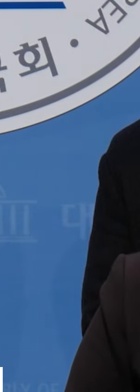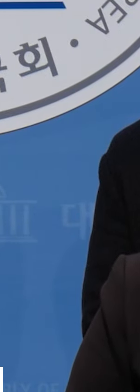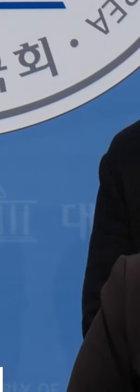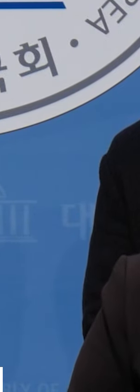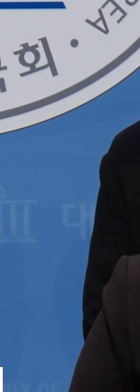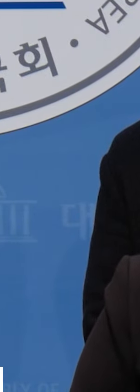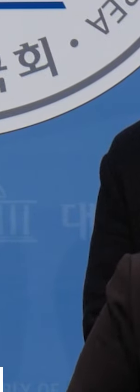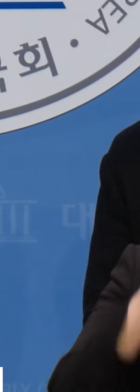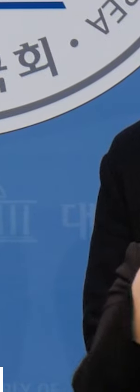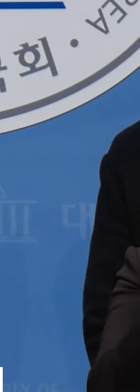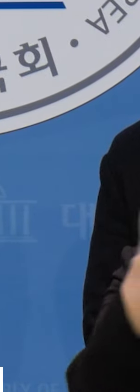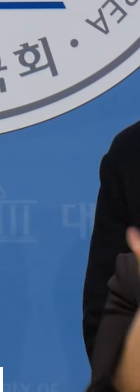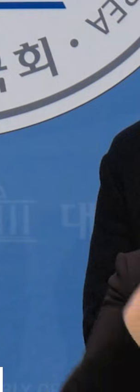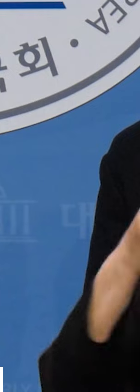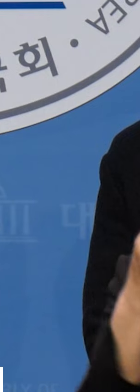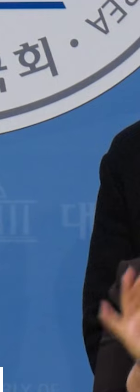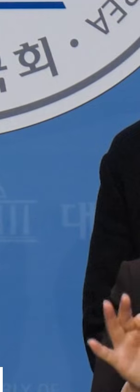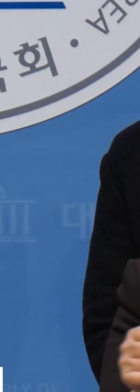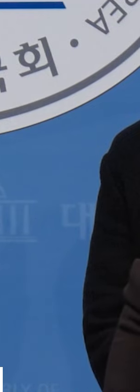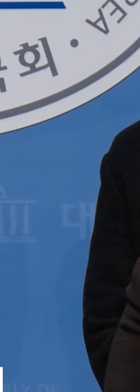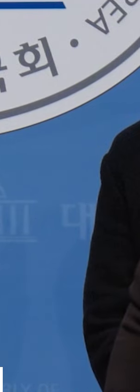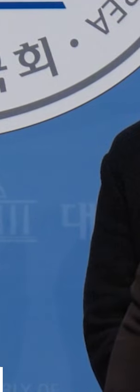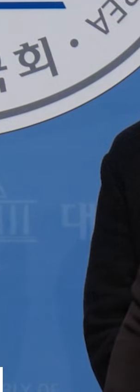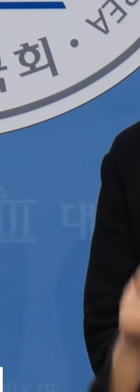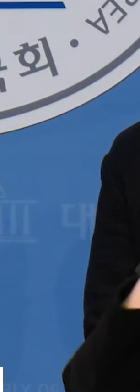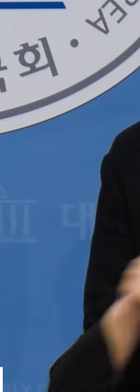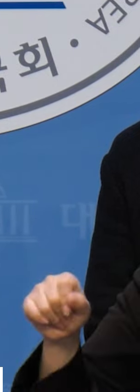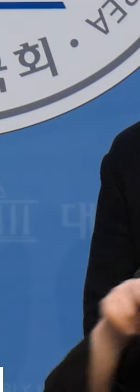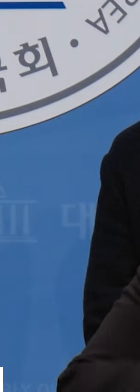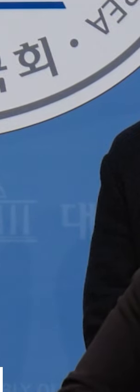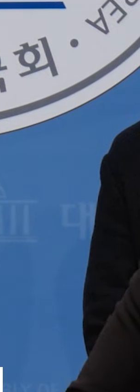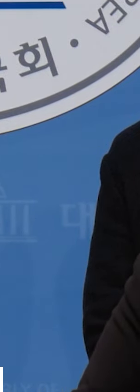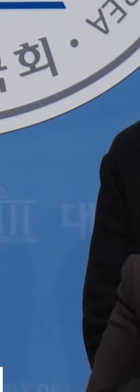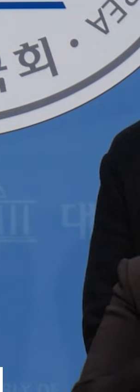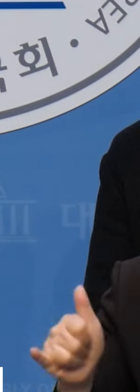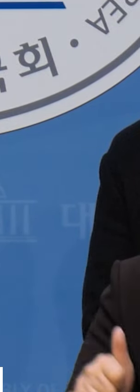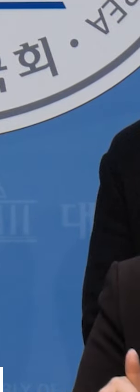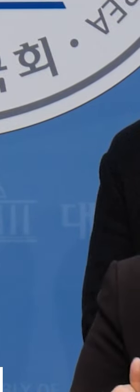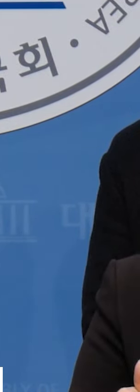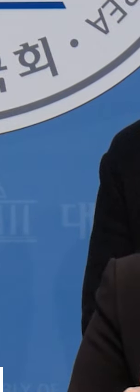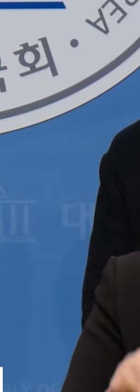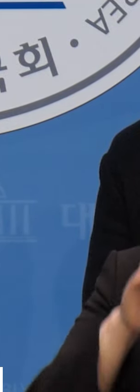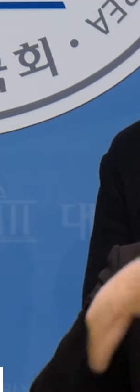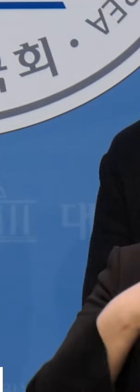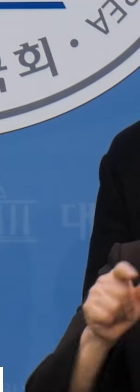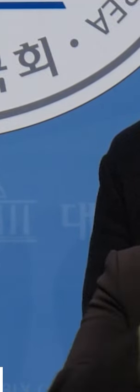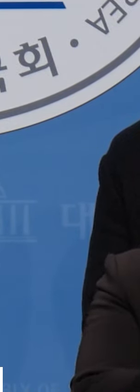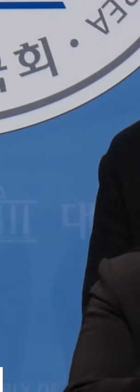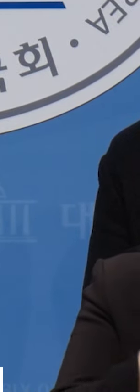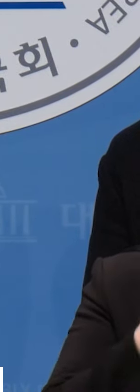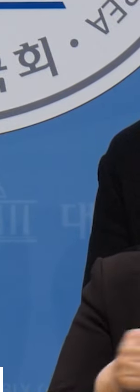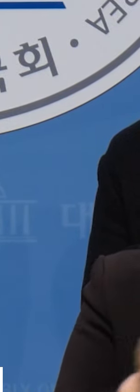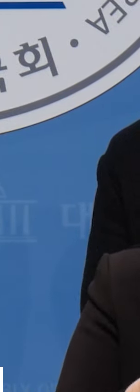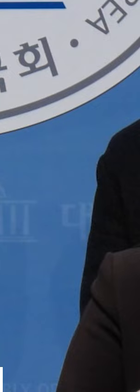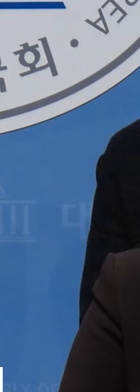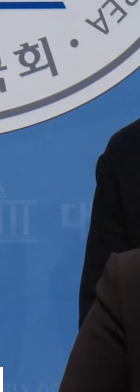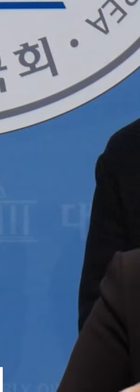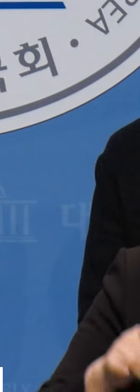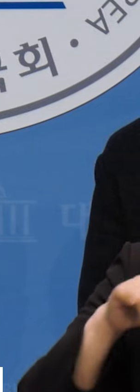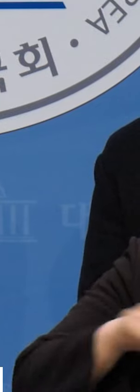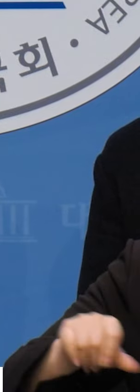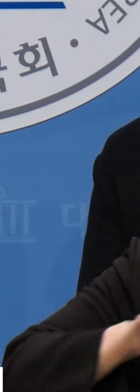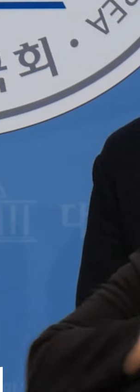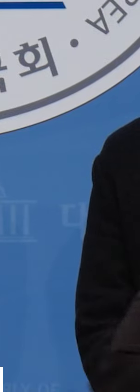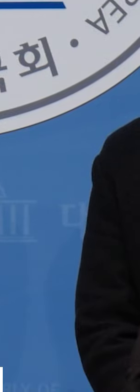이완용 등 을사오적이 우리나라를 위하는 충성심에서 을사늑약을 체결했다는 의견 그리고 일제강점기가